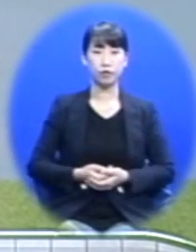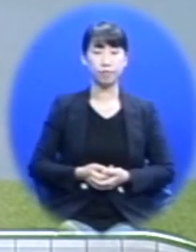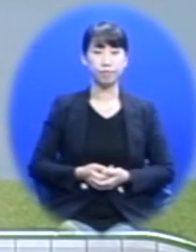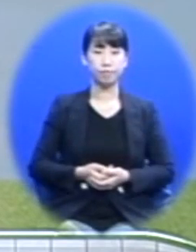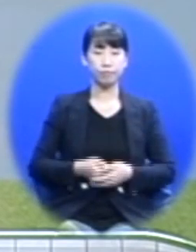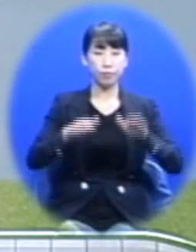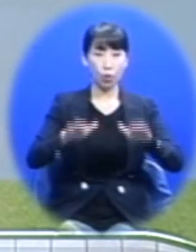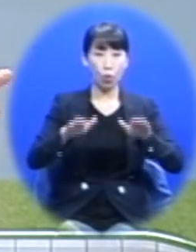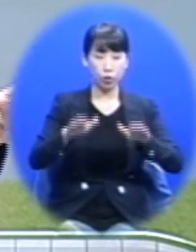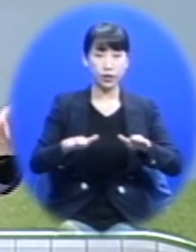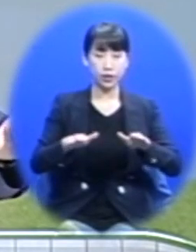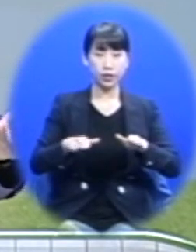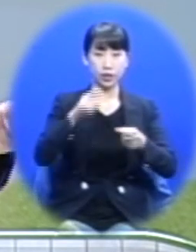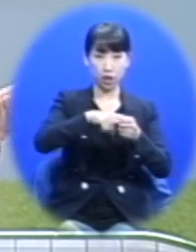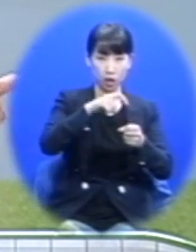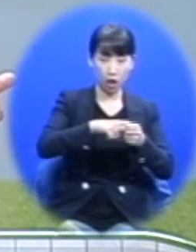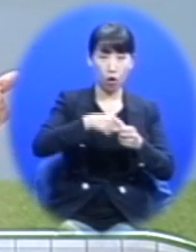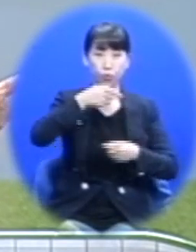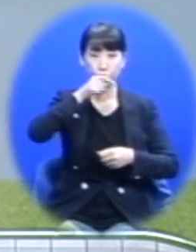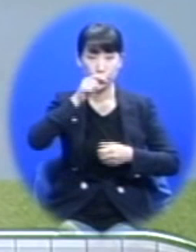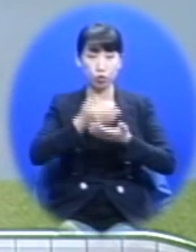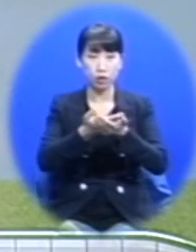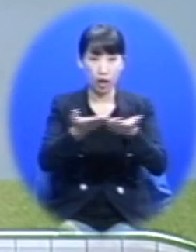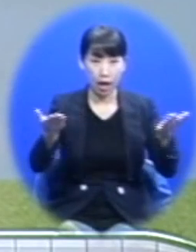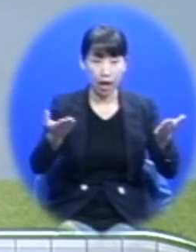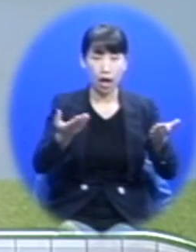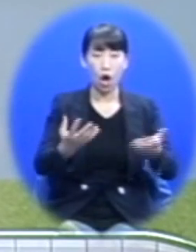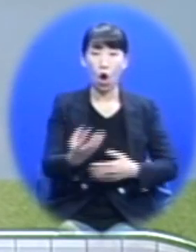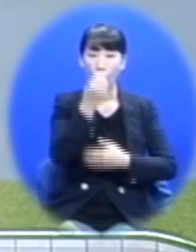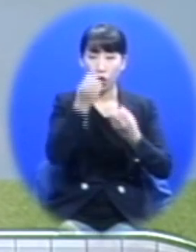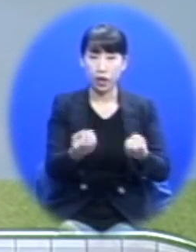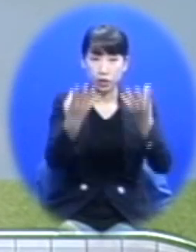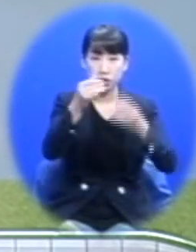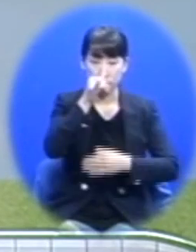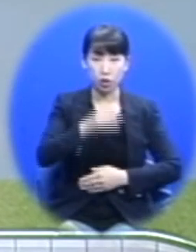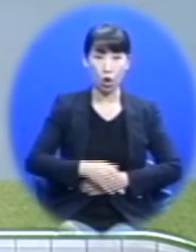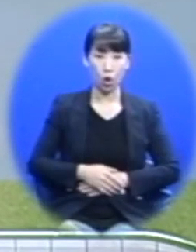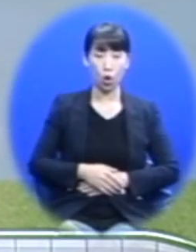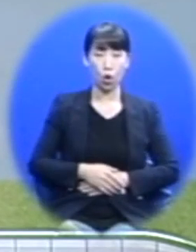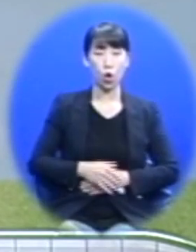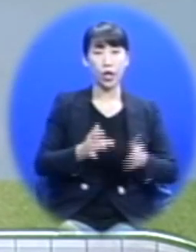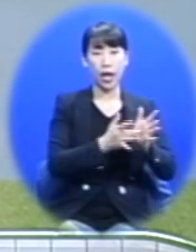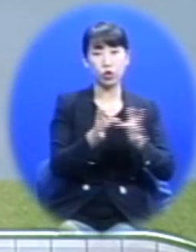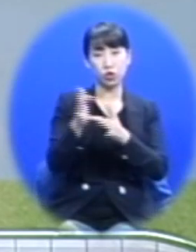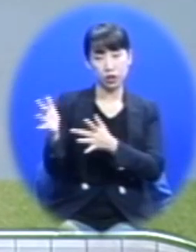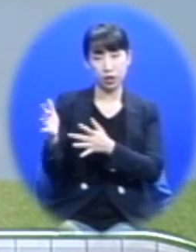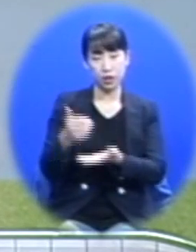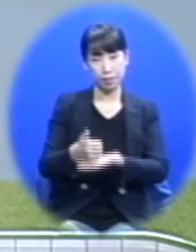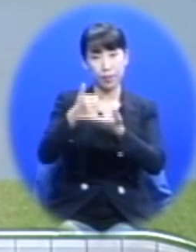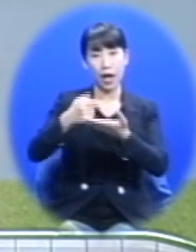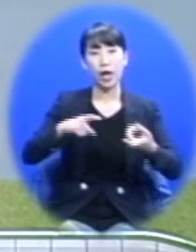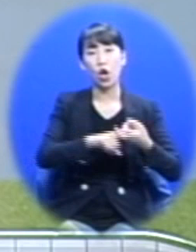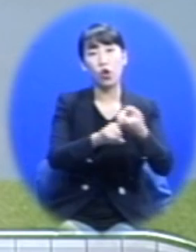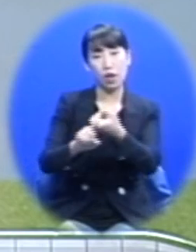오늘 우리가 성찬을 받습니다. 성찬은 예수님과 연합함을 주님 오실 때까지 우리에게 계속해서 확인시켜